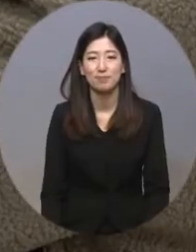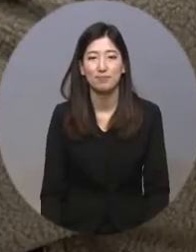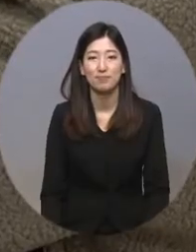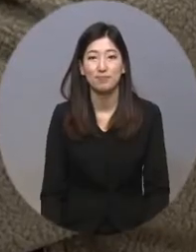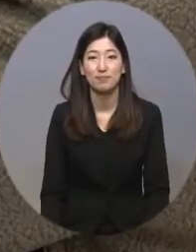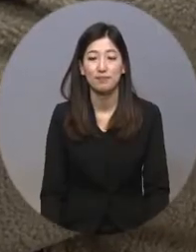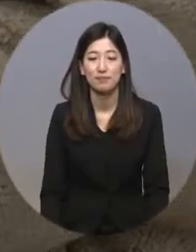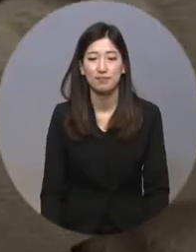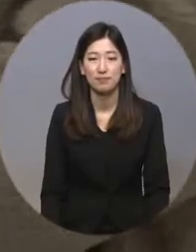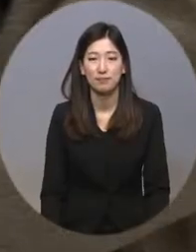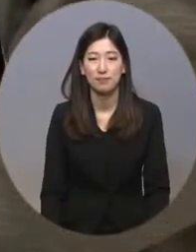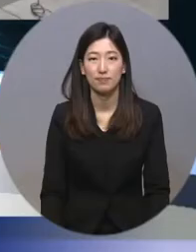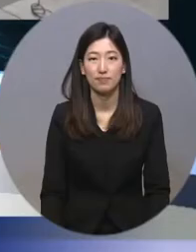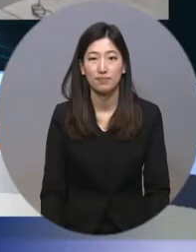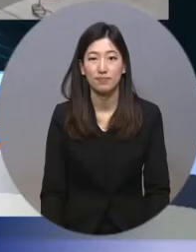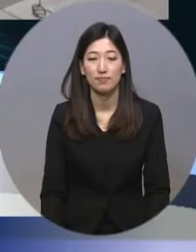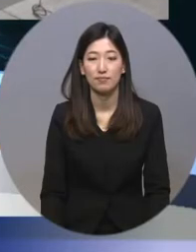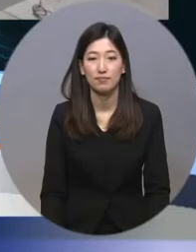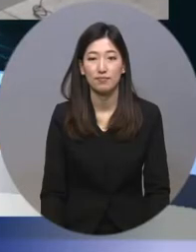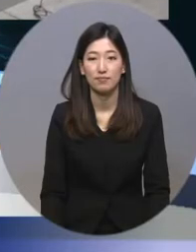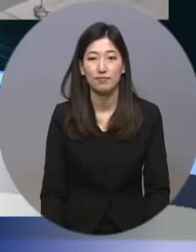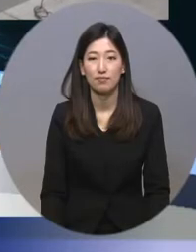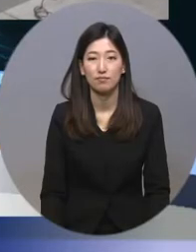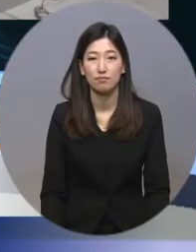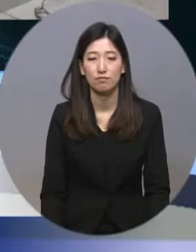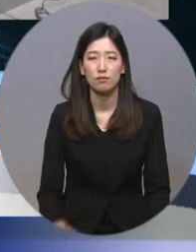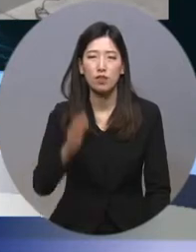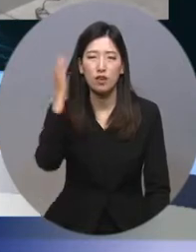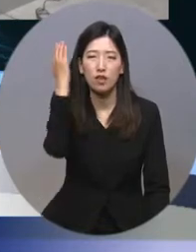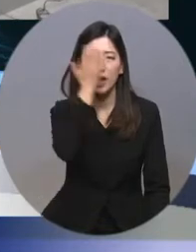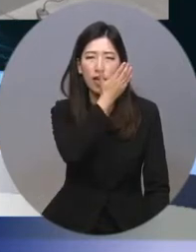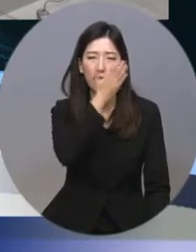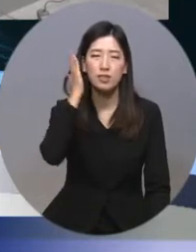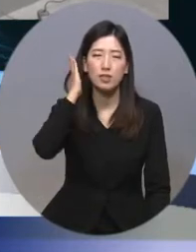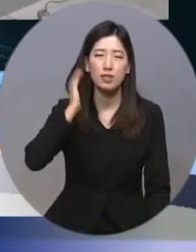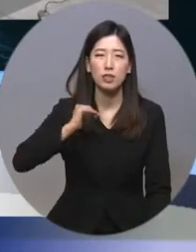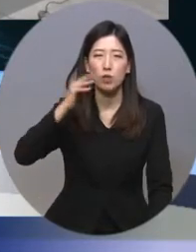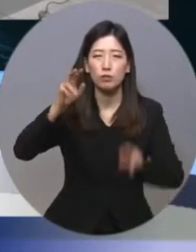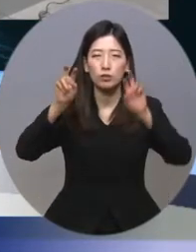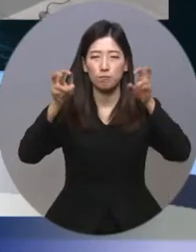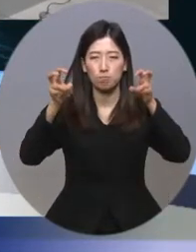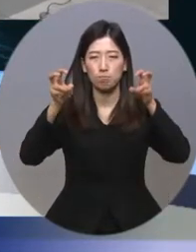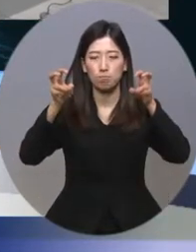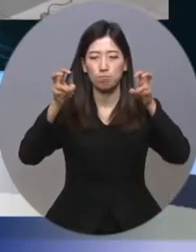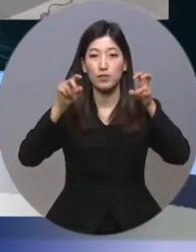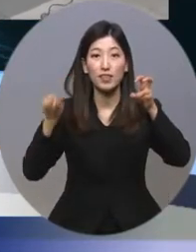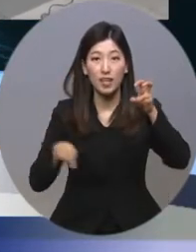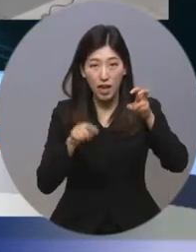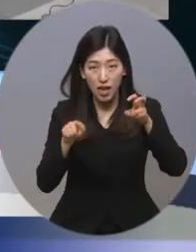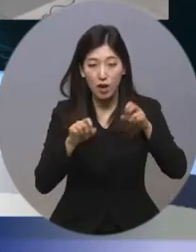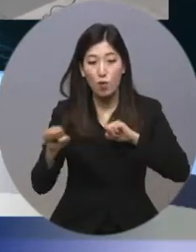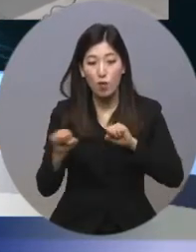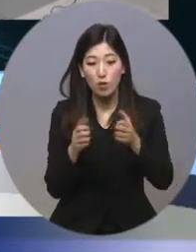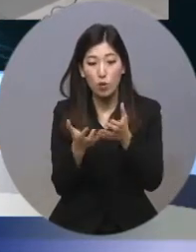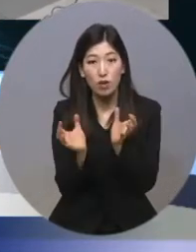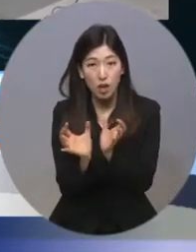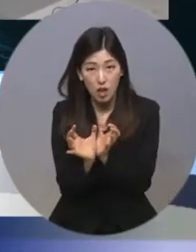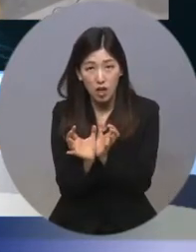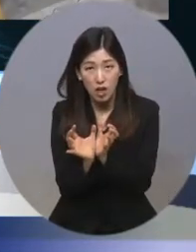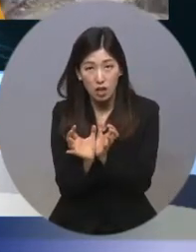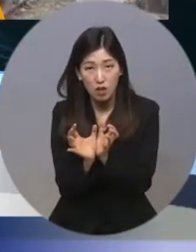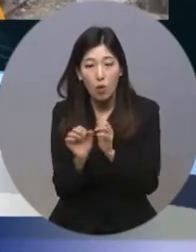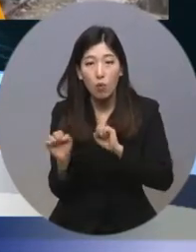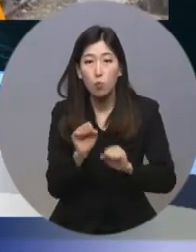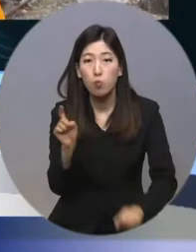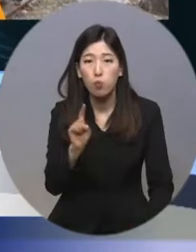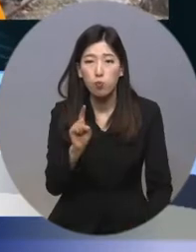경기방송 정우선입니다. 클린 의정부 표어 아래 자활사업단이 시민과 함께 깨끗한